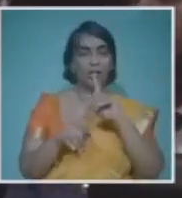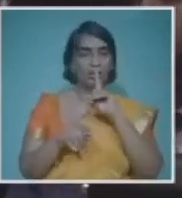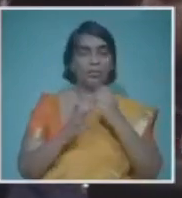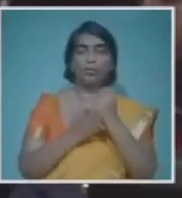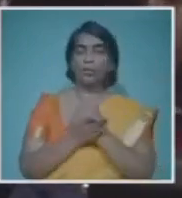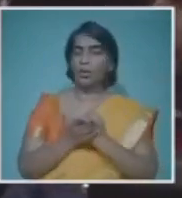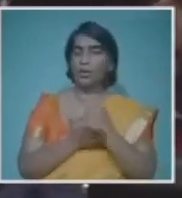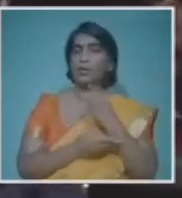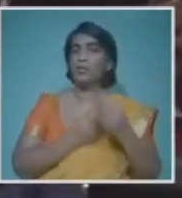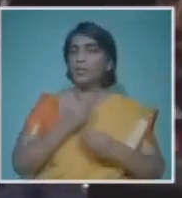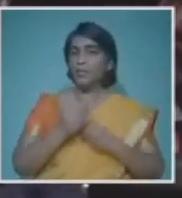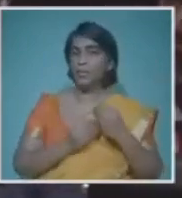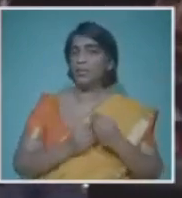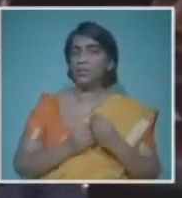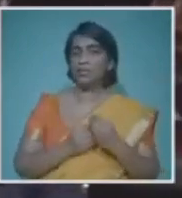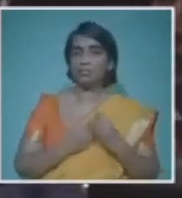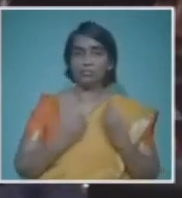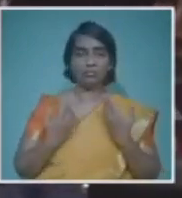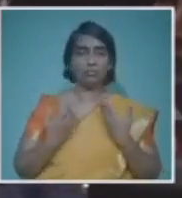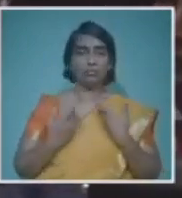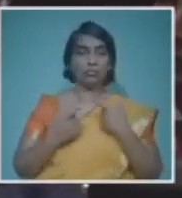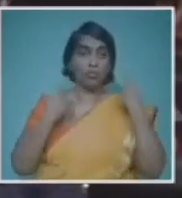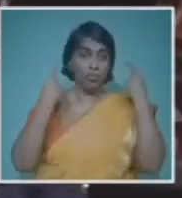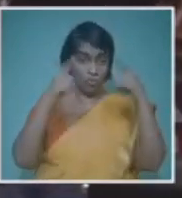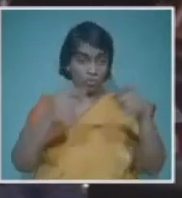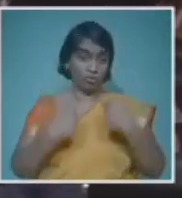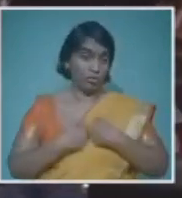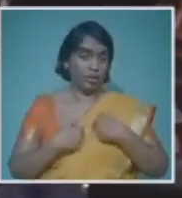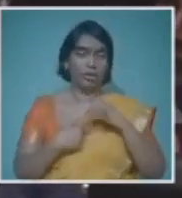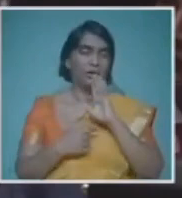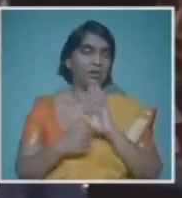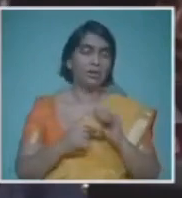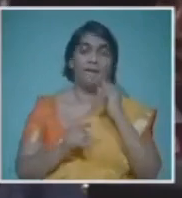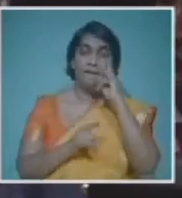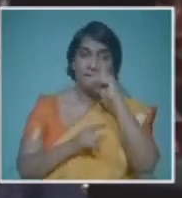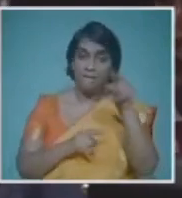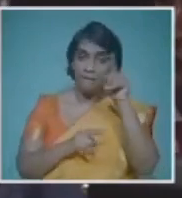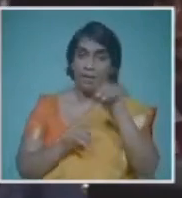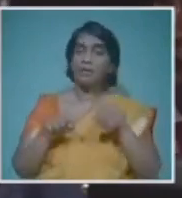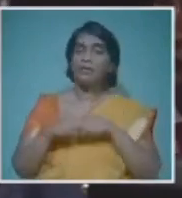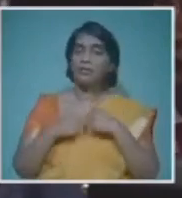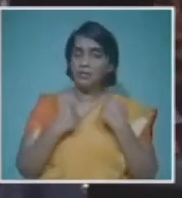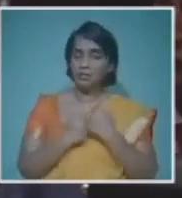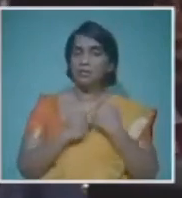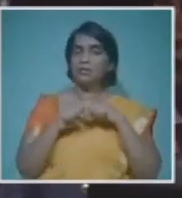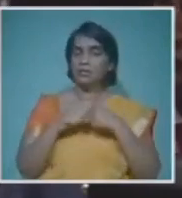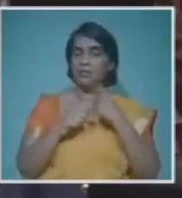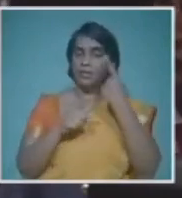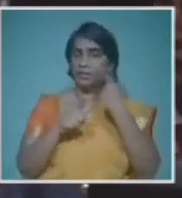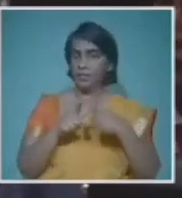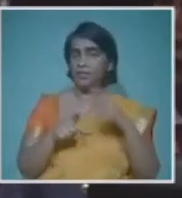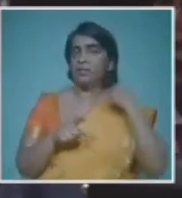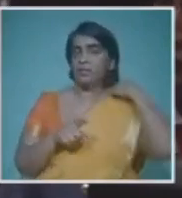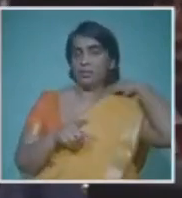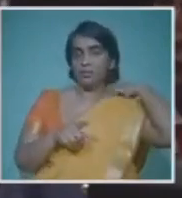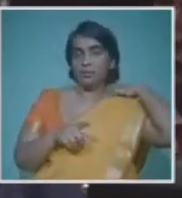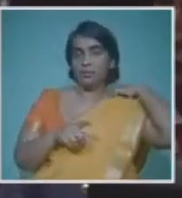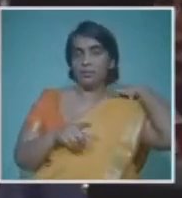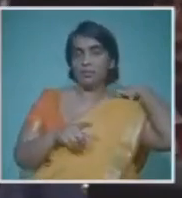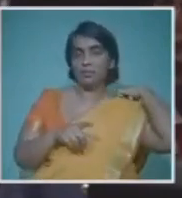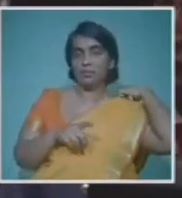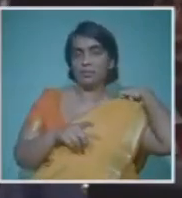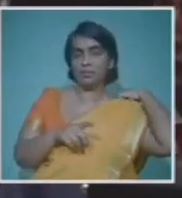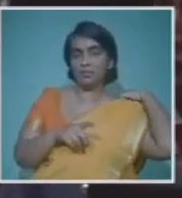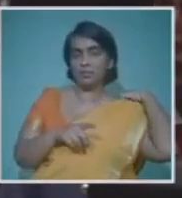සියලුම ව්‍යාපාරිකයෝ මේකේ චෝදනාව බාර ගන්න ඕනත් නැහැ. මේ වැරදි කරපු සමාගම් සම්බන්ධව විතරයි ව්‍යාපාරිකයෝ පිළිබඳව විතරයි මේ කතා